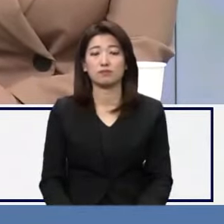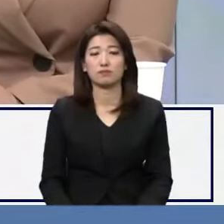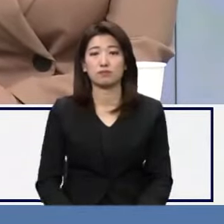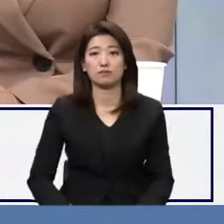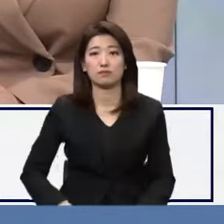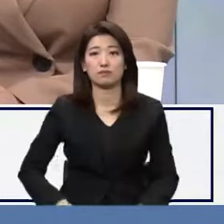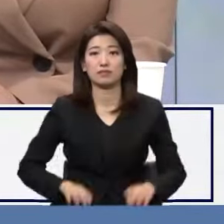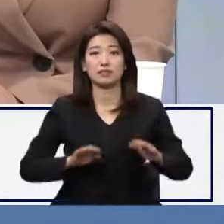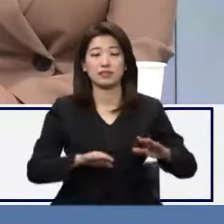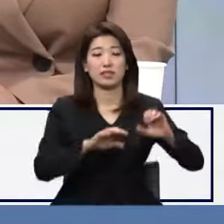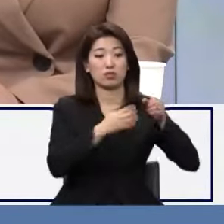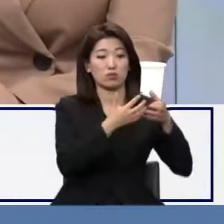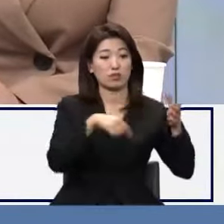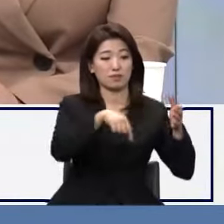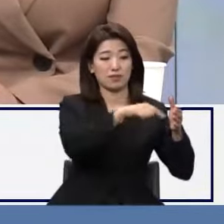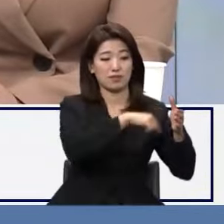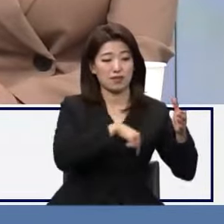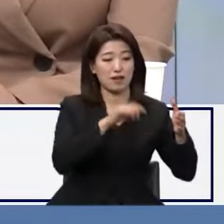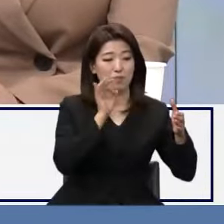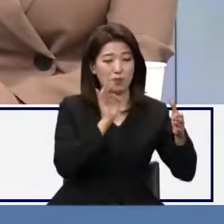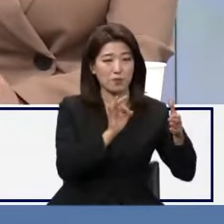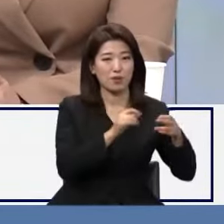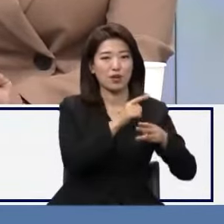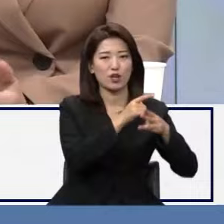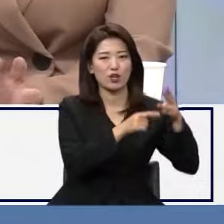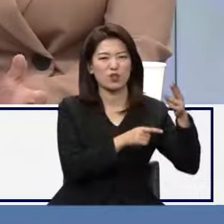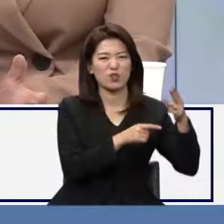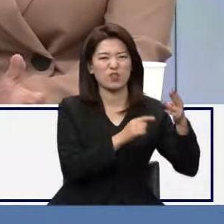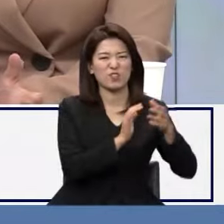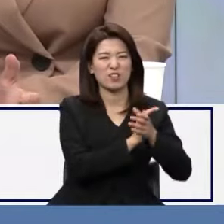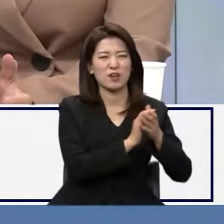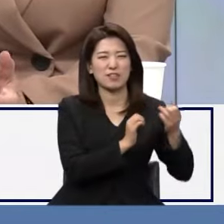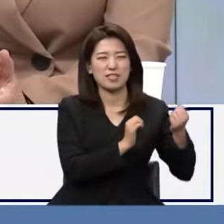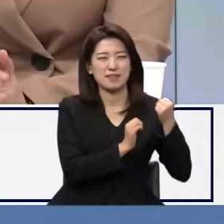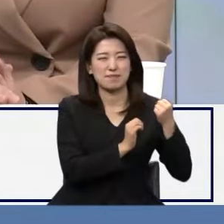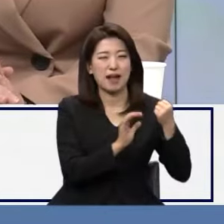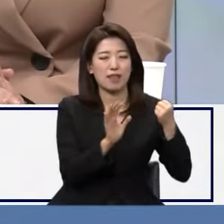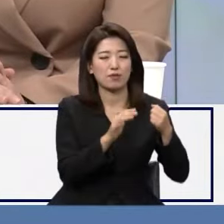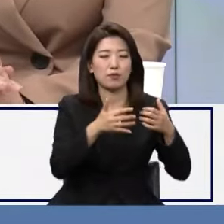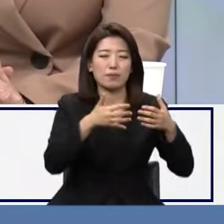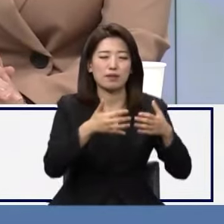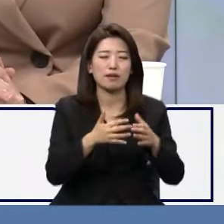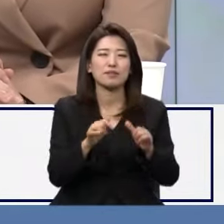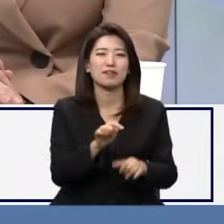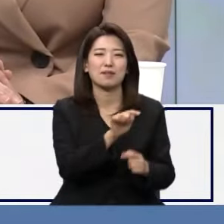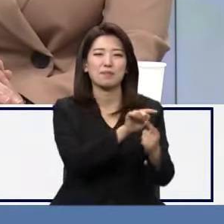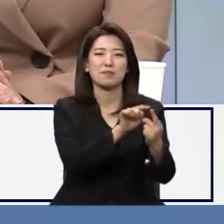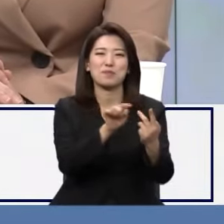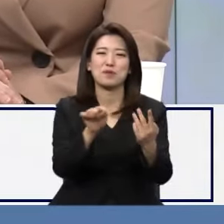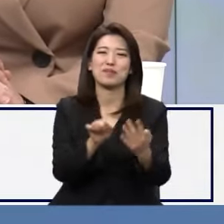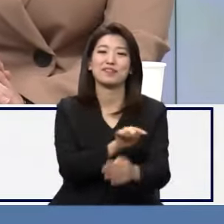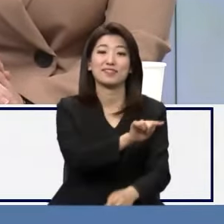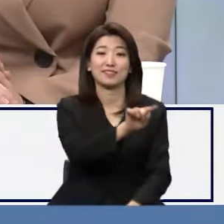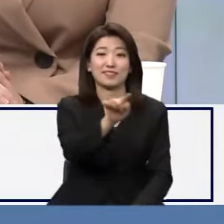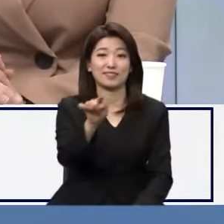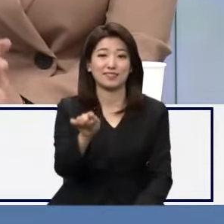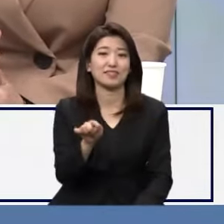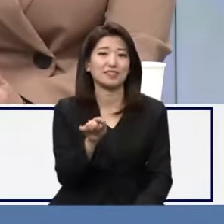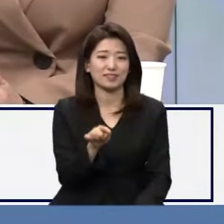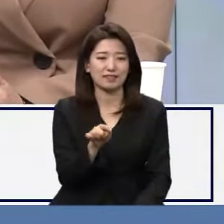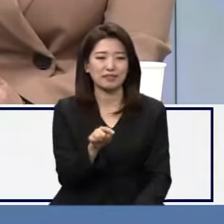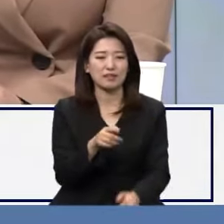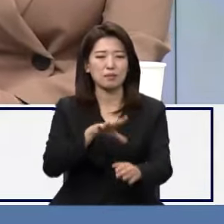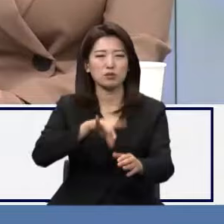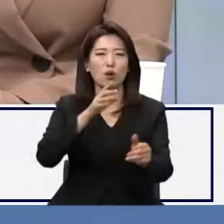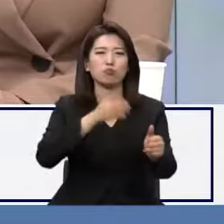의원들이 아니라는 겁니다 이제 비주류 의원들에게 주로 당 지도부가이 부분은 사실 한동훈 비대위원장의 결단을 텐데